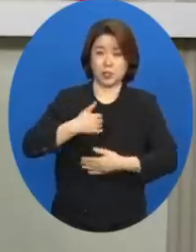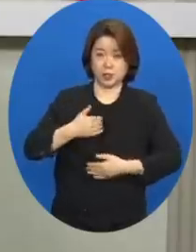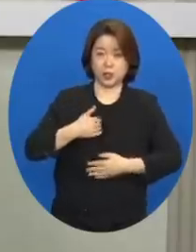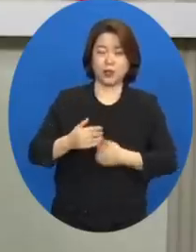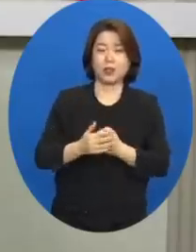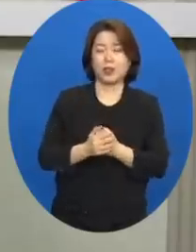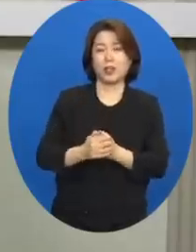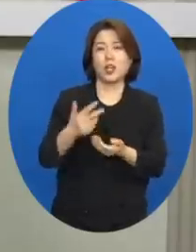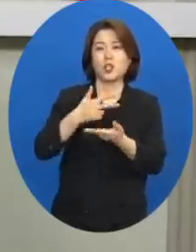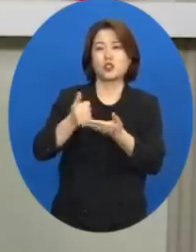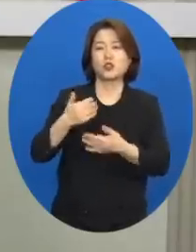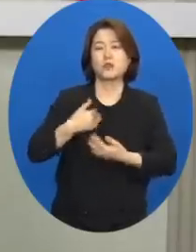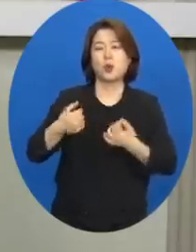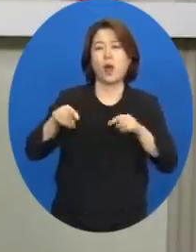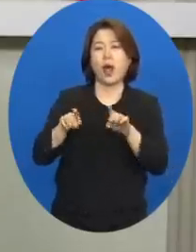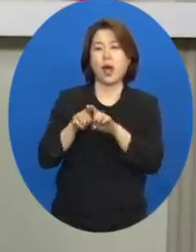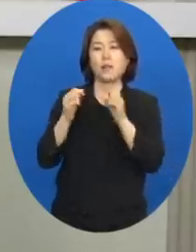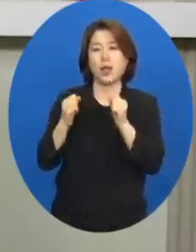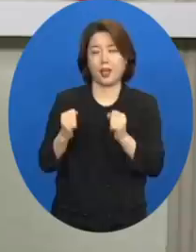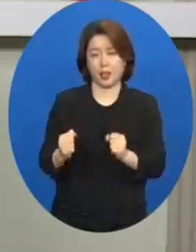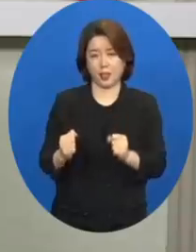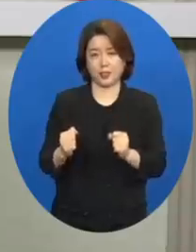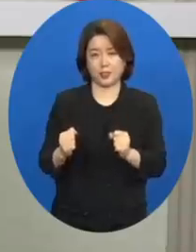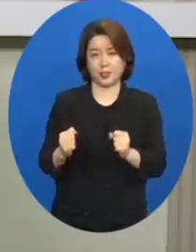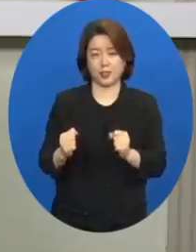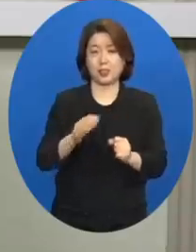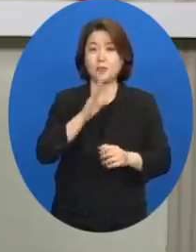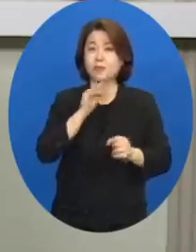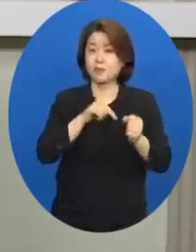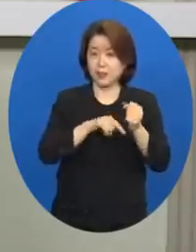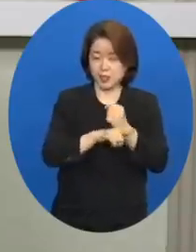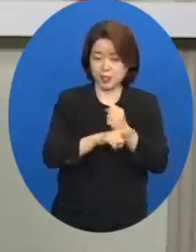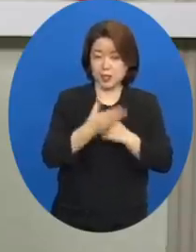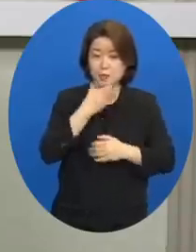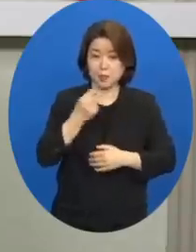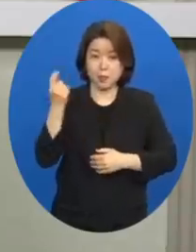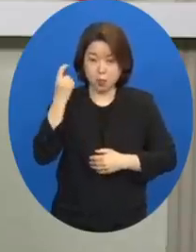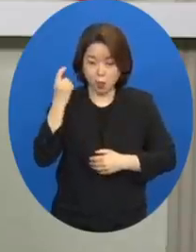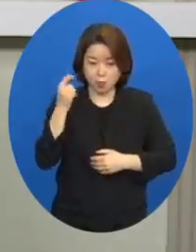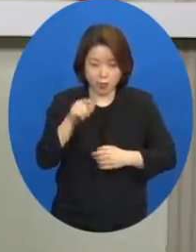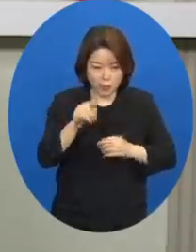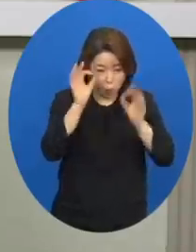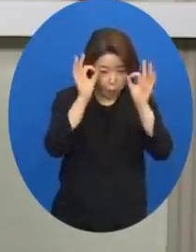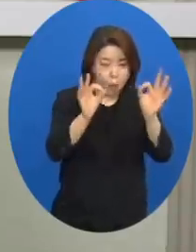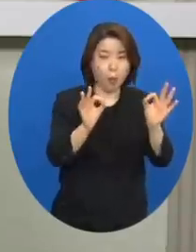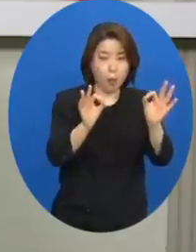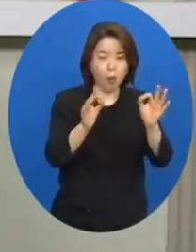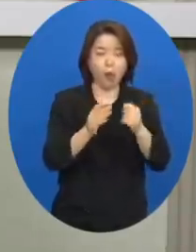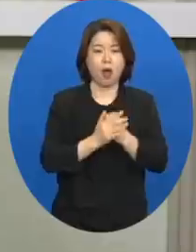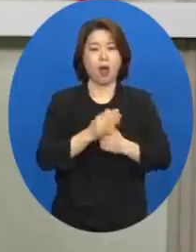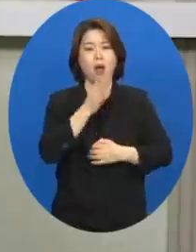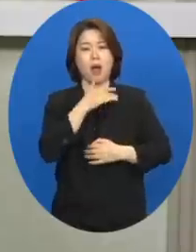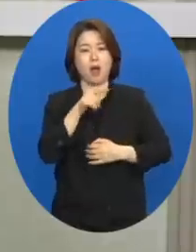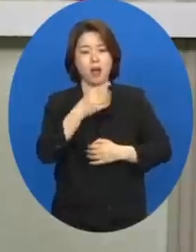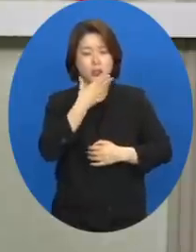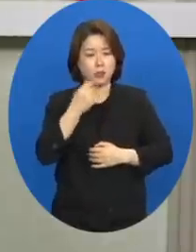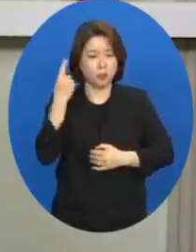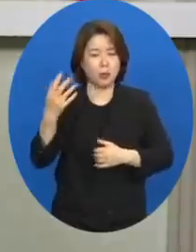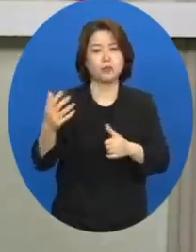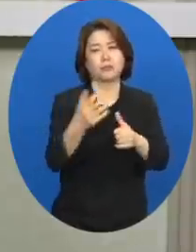주님이 저와 함께 계시다는 것에 대한 진리를 복음을 듣고 그 복음을 붙잡게